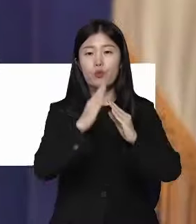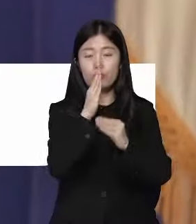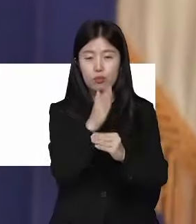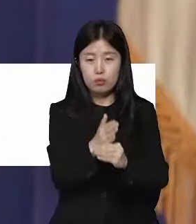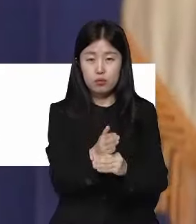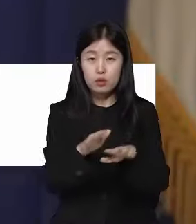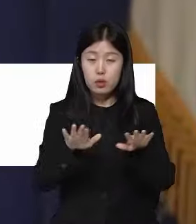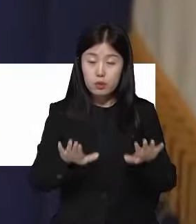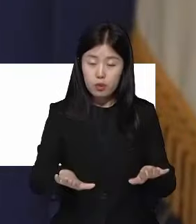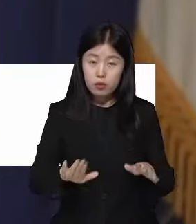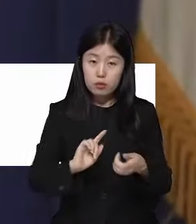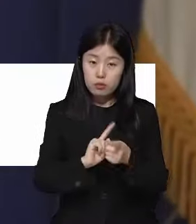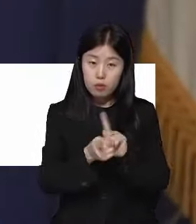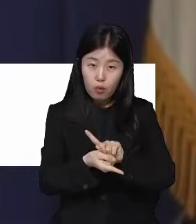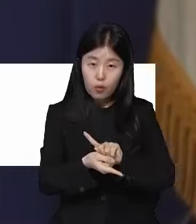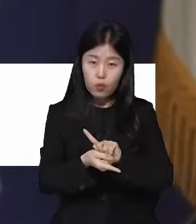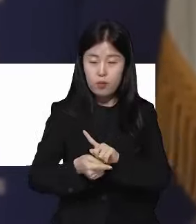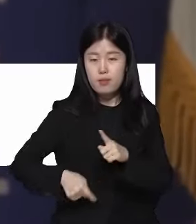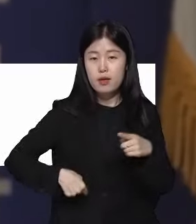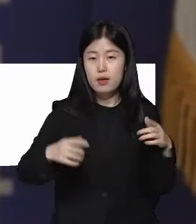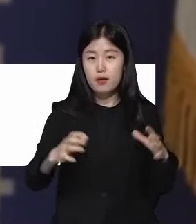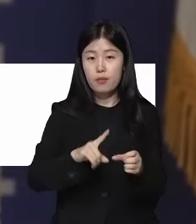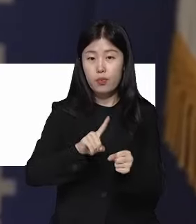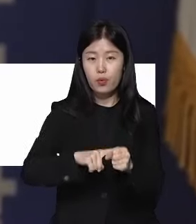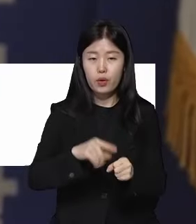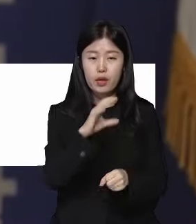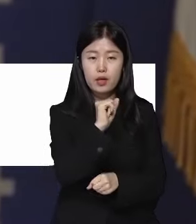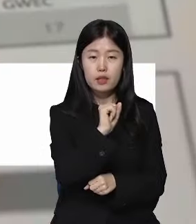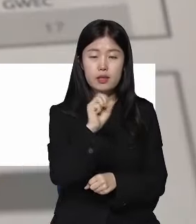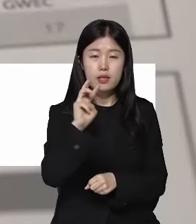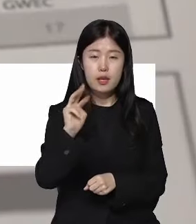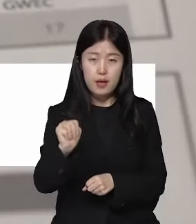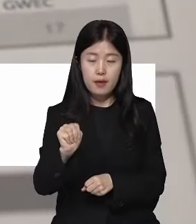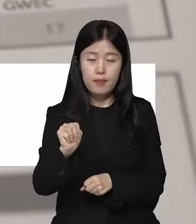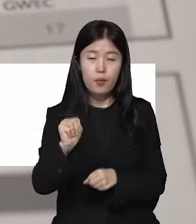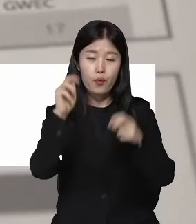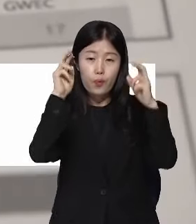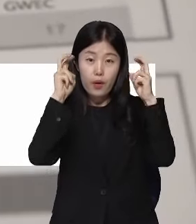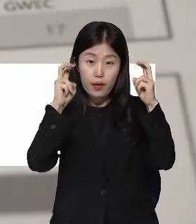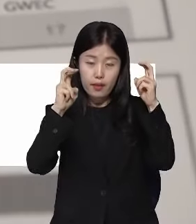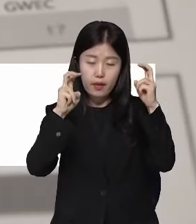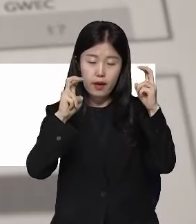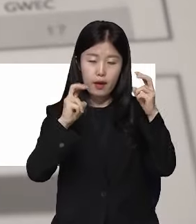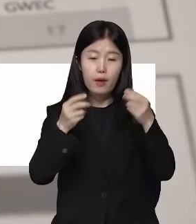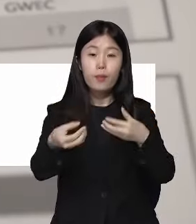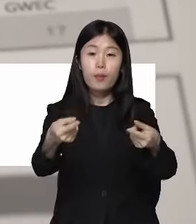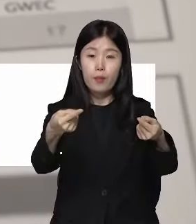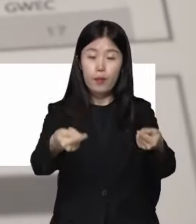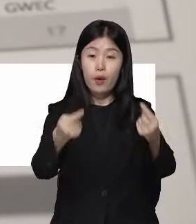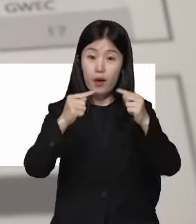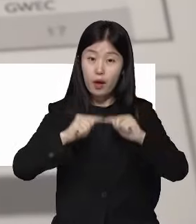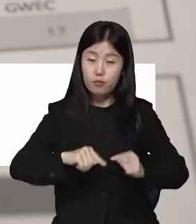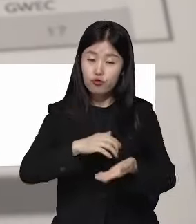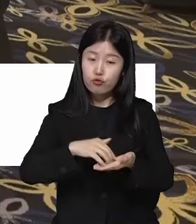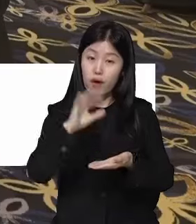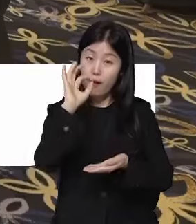등 상호협력체계를 구축하기 위해 SMENC를 중심으로 10개 발전사가 참여하는